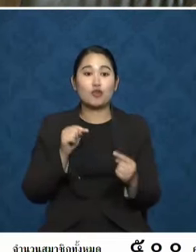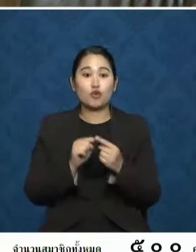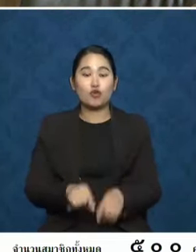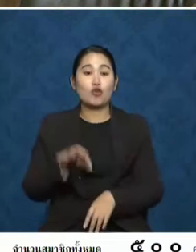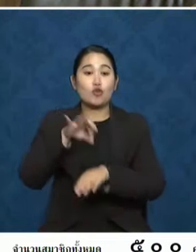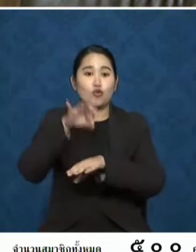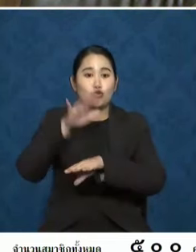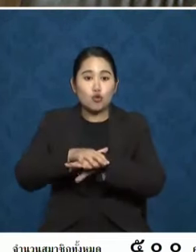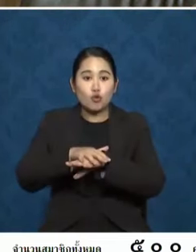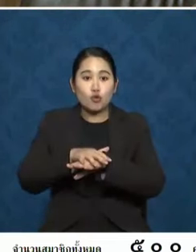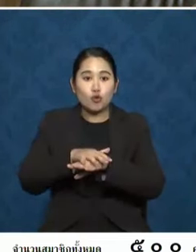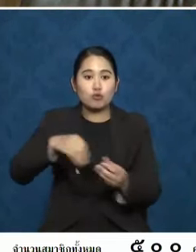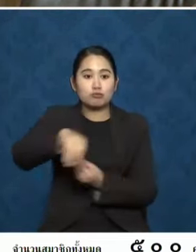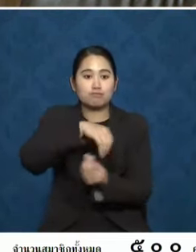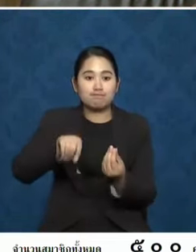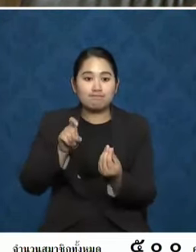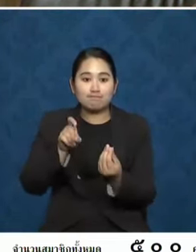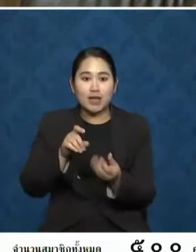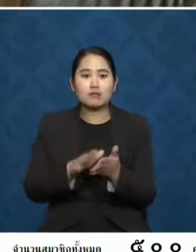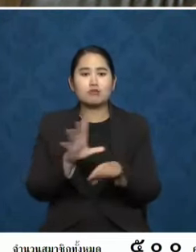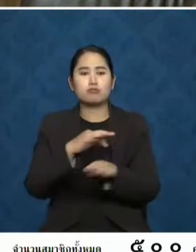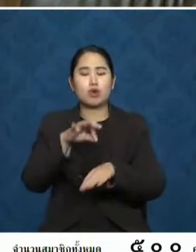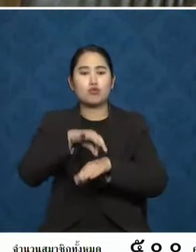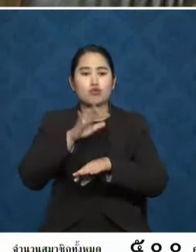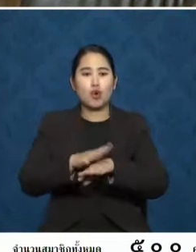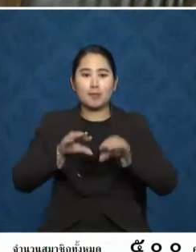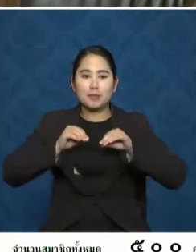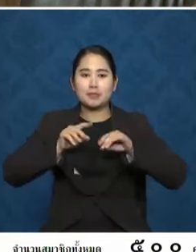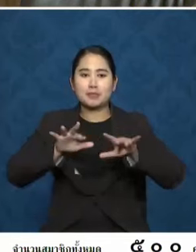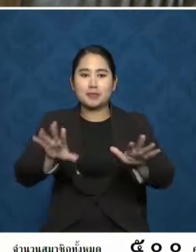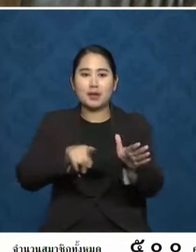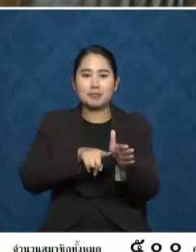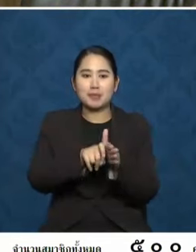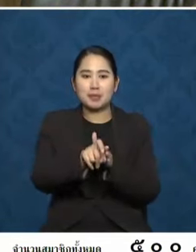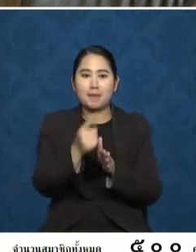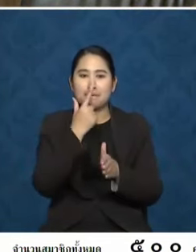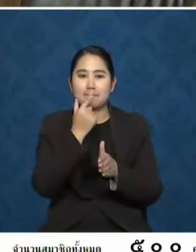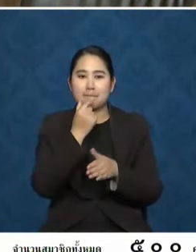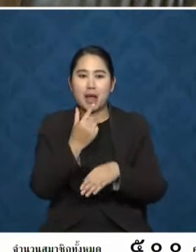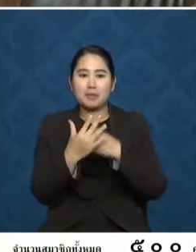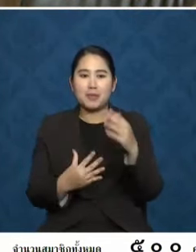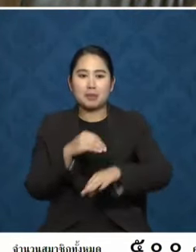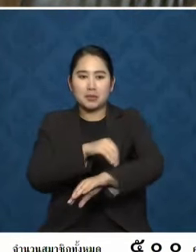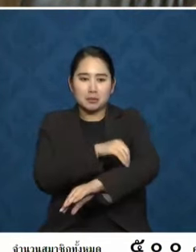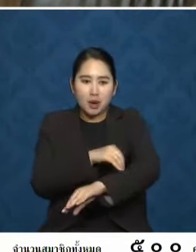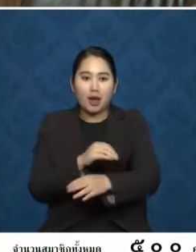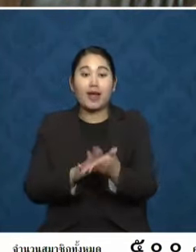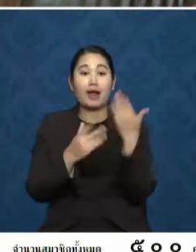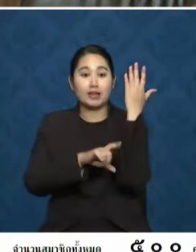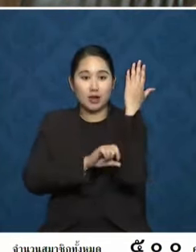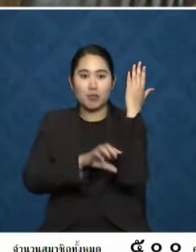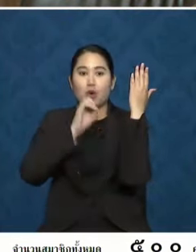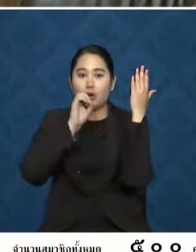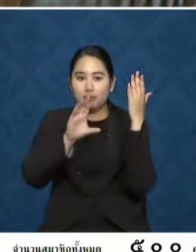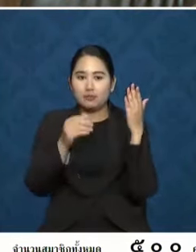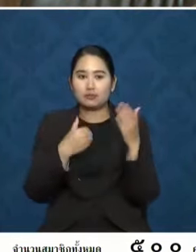ัยุงเป็นตัวแร่เช้อไ้เลือดออกประเทศสิกปรมีสื่อออกมาบอกว่าเขาสามารถที่